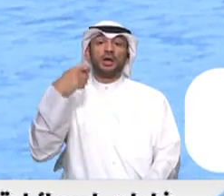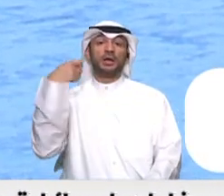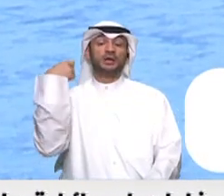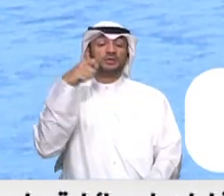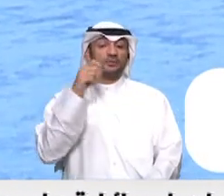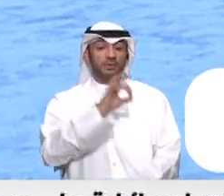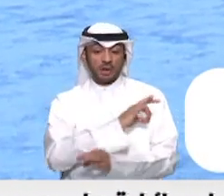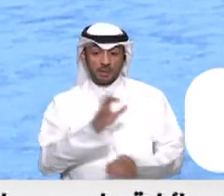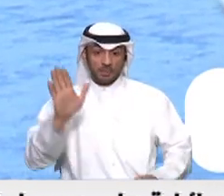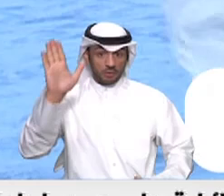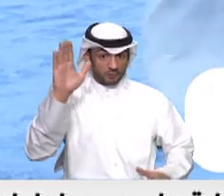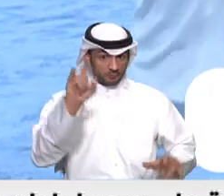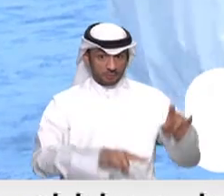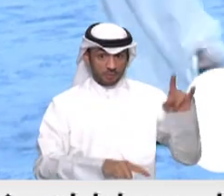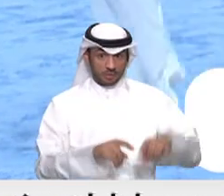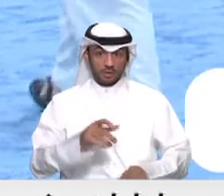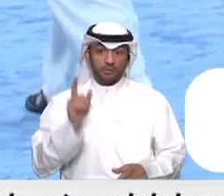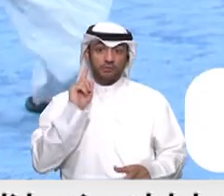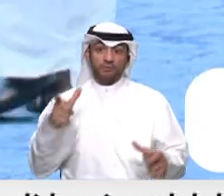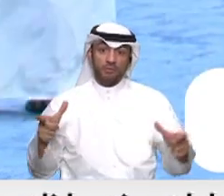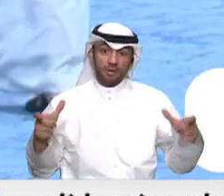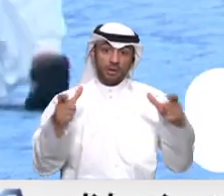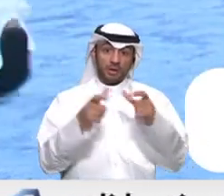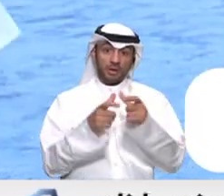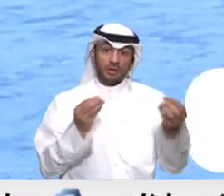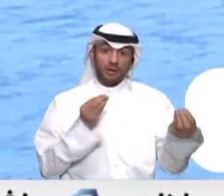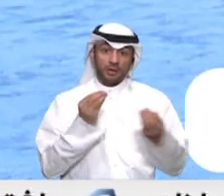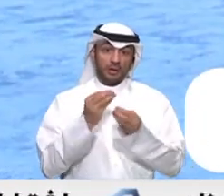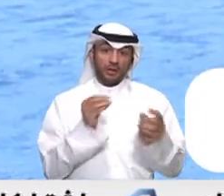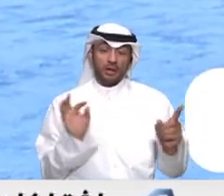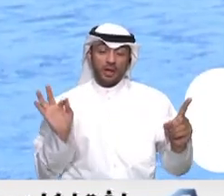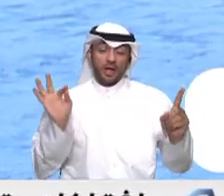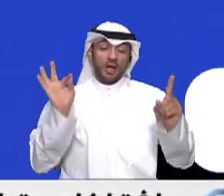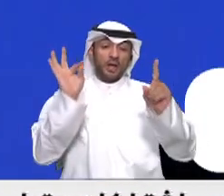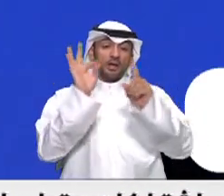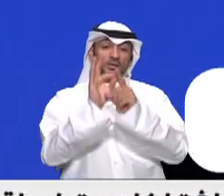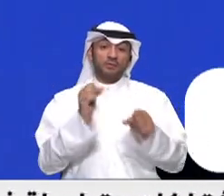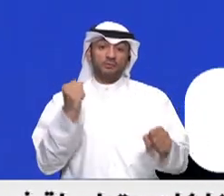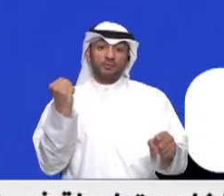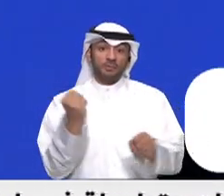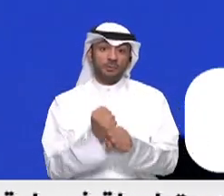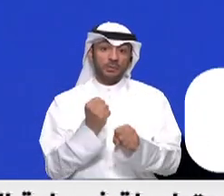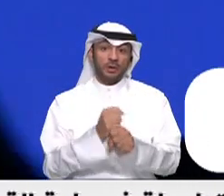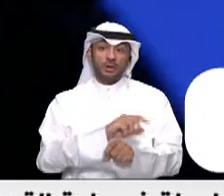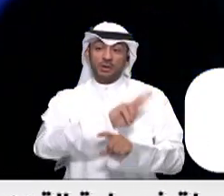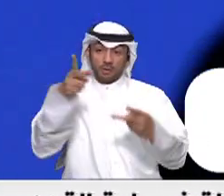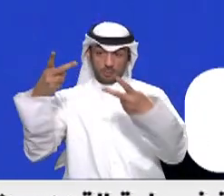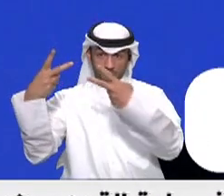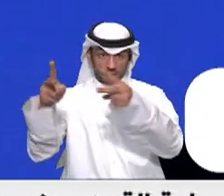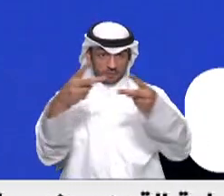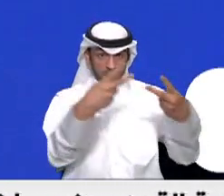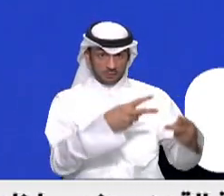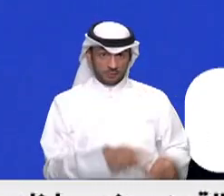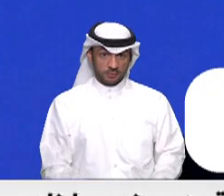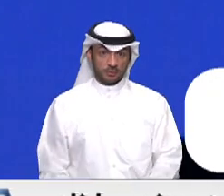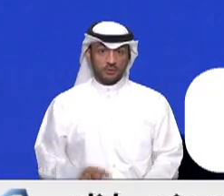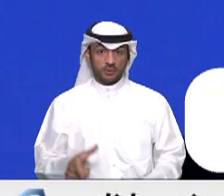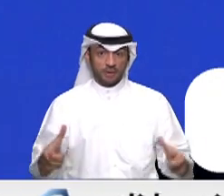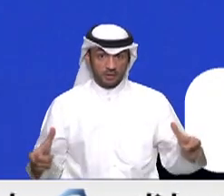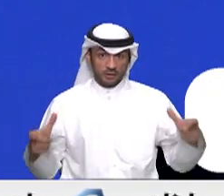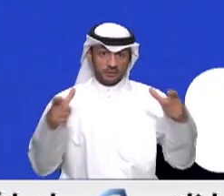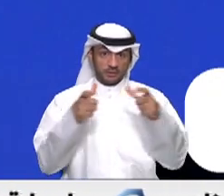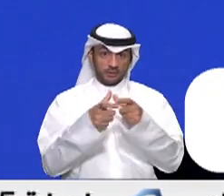العالم قاعدين يتكلمون عشان يعني يصنعون قرار لوجستي وهم قادرين على ذلك. ويبحث المنتدى